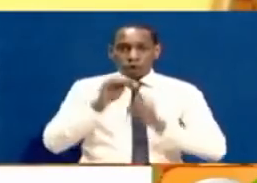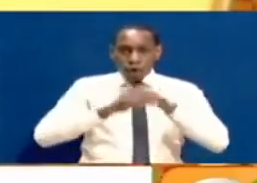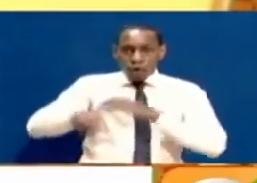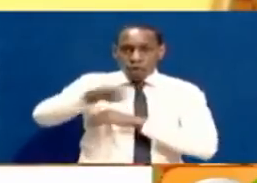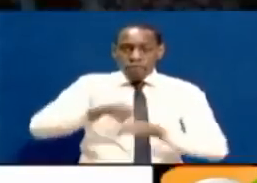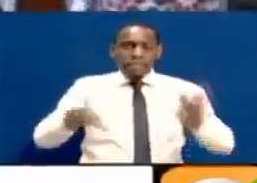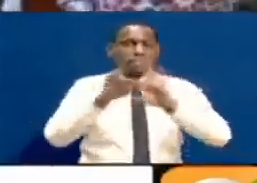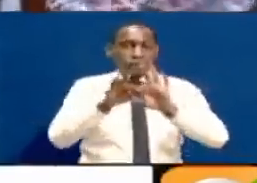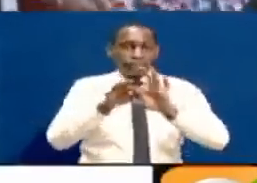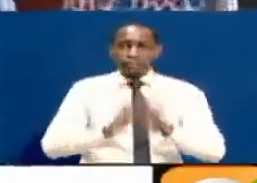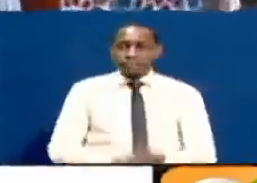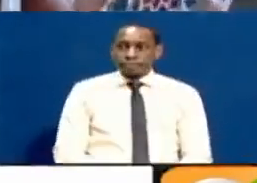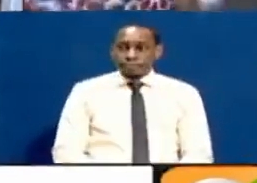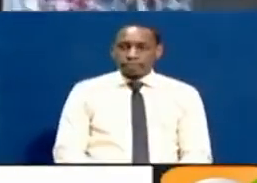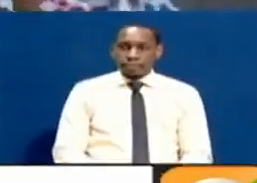wote kutembea pamoja.